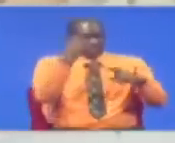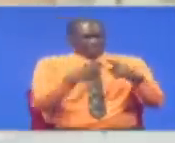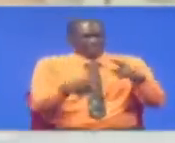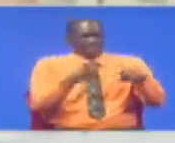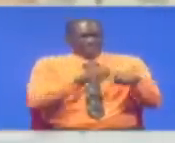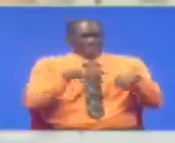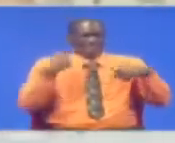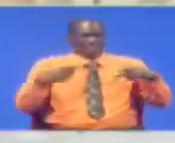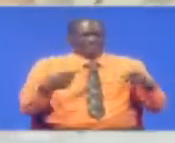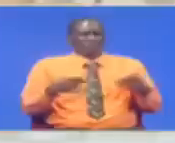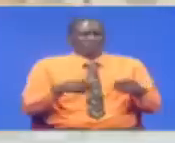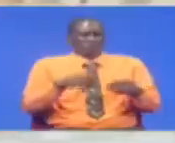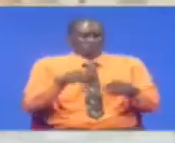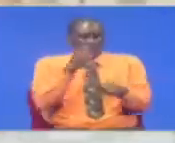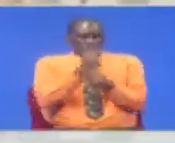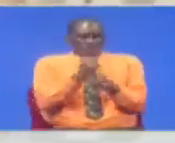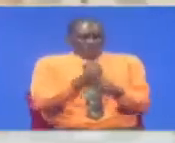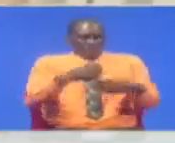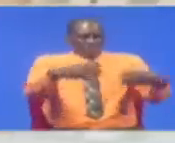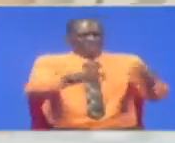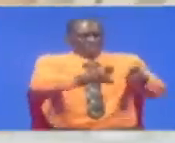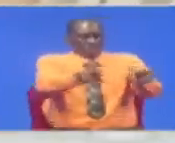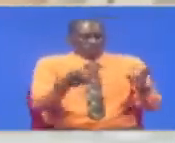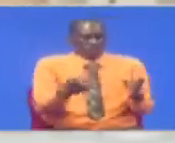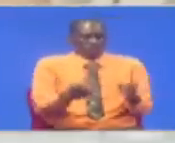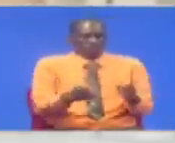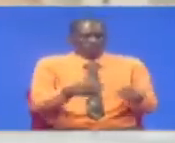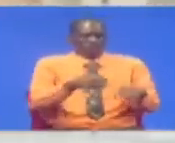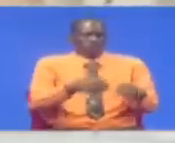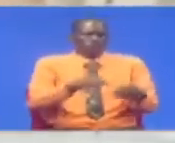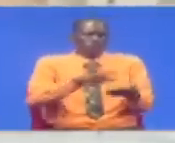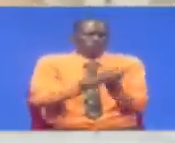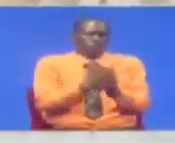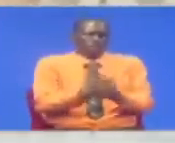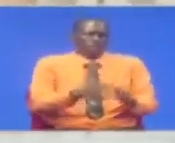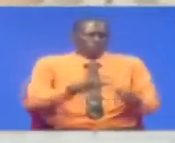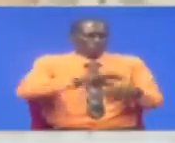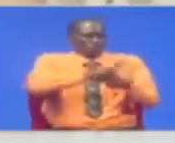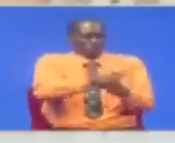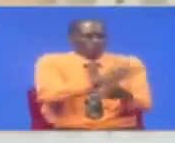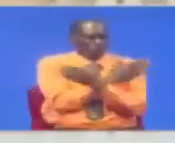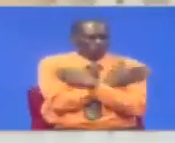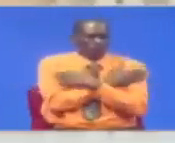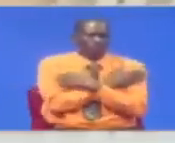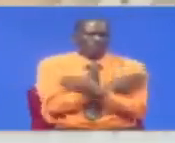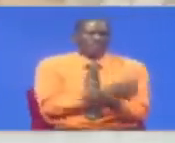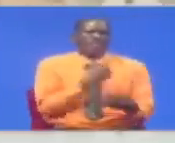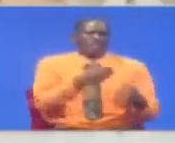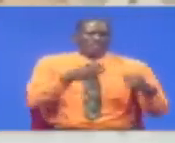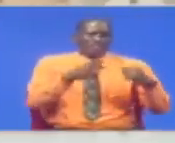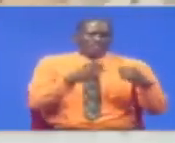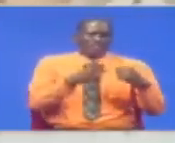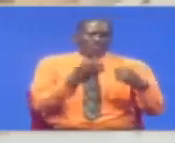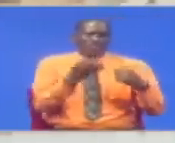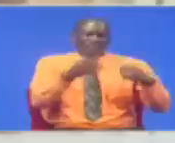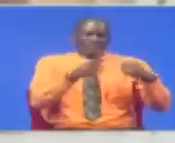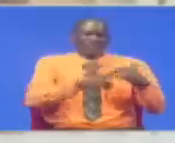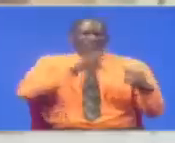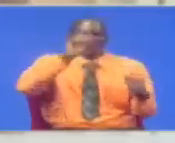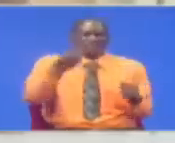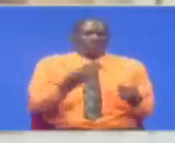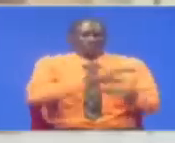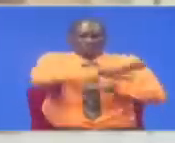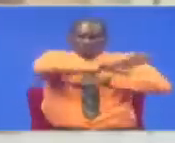walikuwa wanatengeneza hizi classrooms that are COVID friendly for children, 27,000 in total. Mulikuwa munafanya nini?